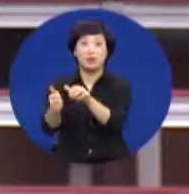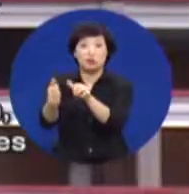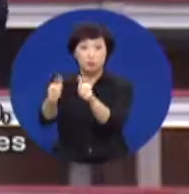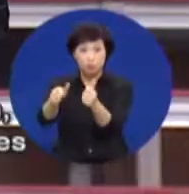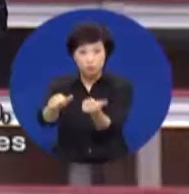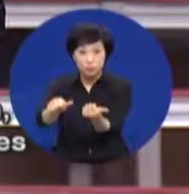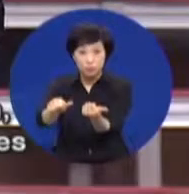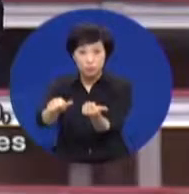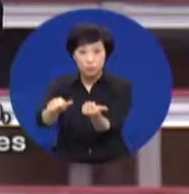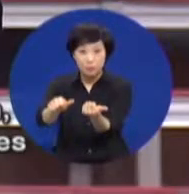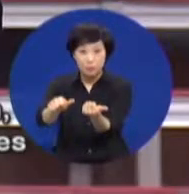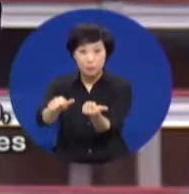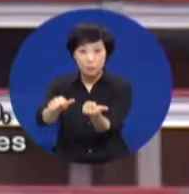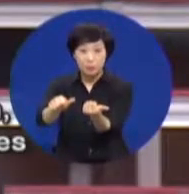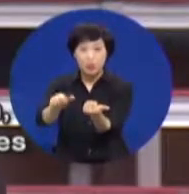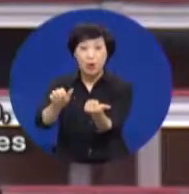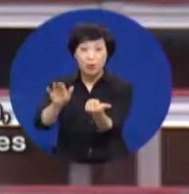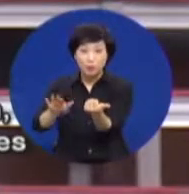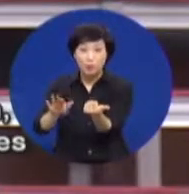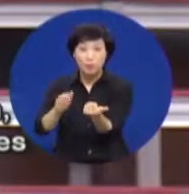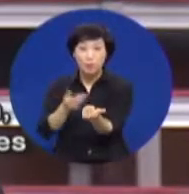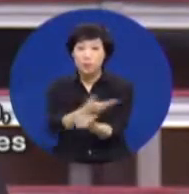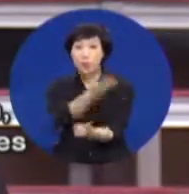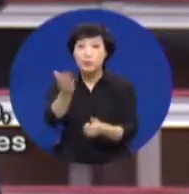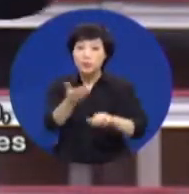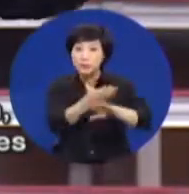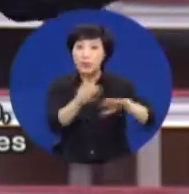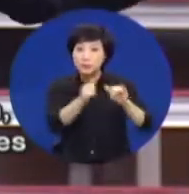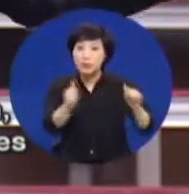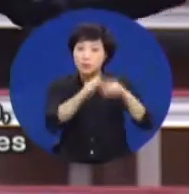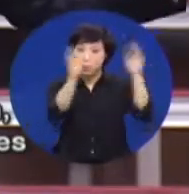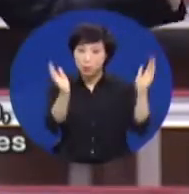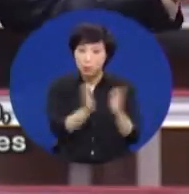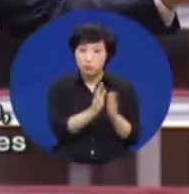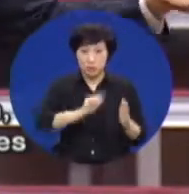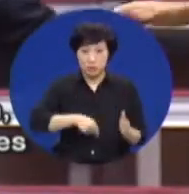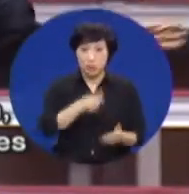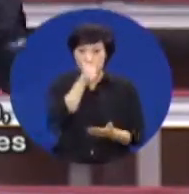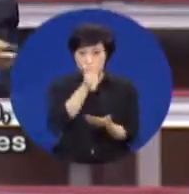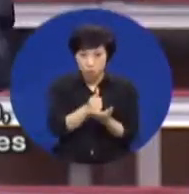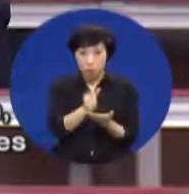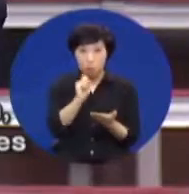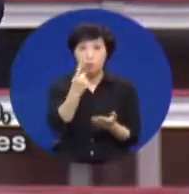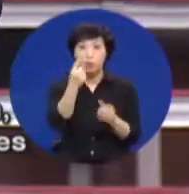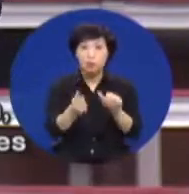죽었어요. 그럼 다른 사람은 다 자기 죄로 죽었는데